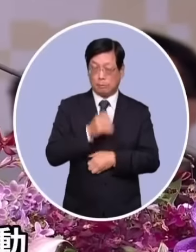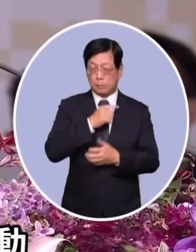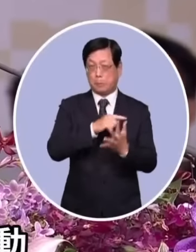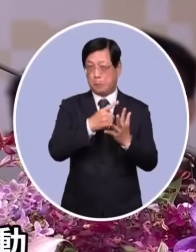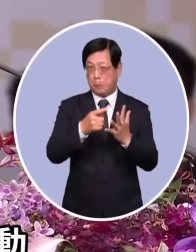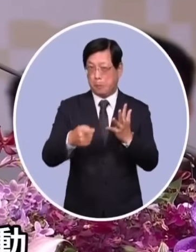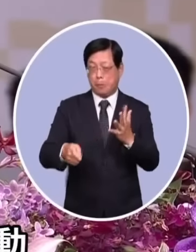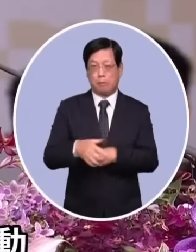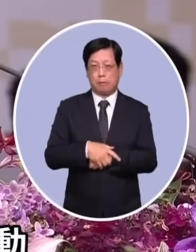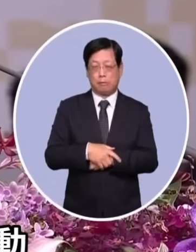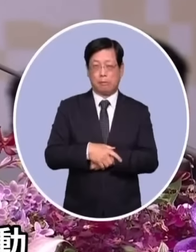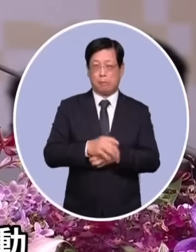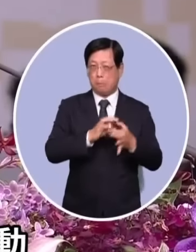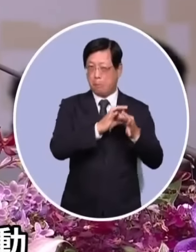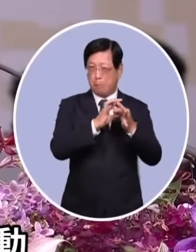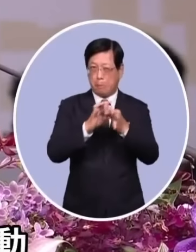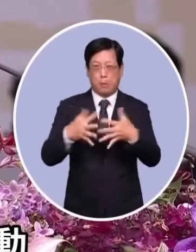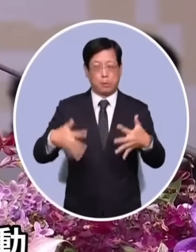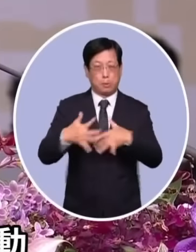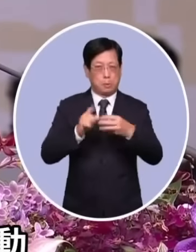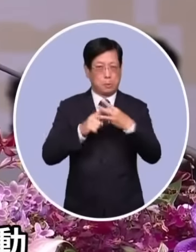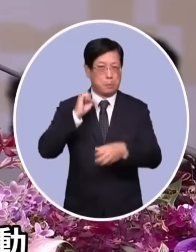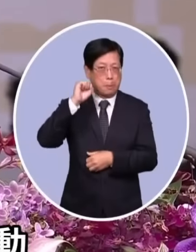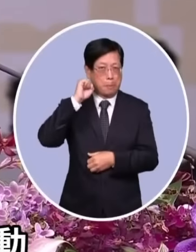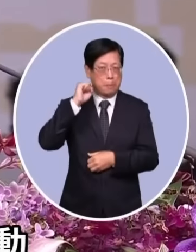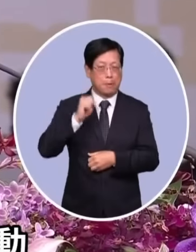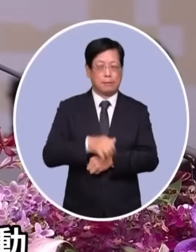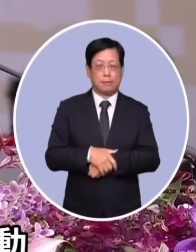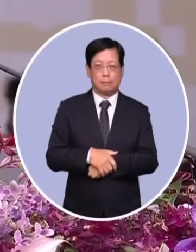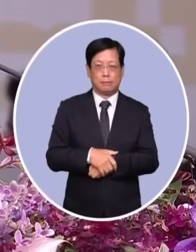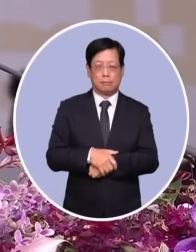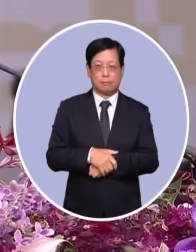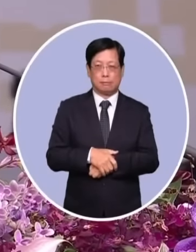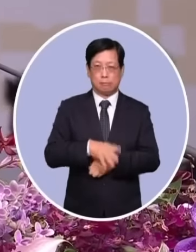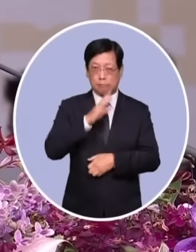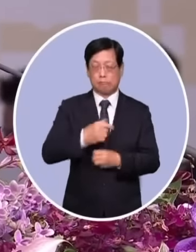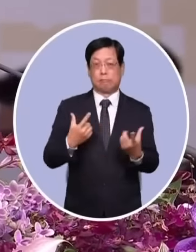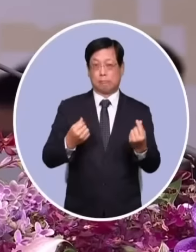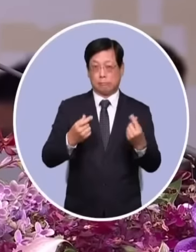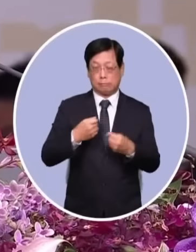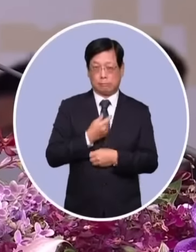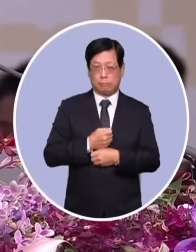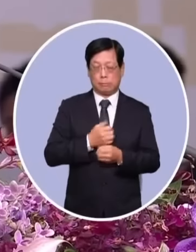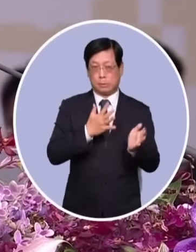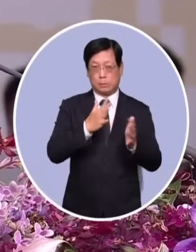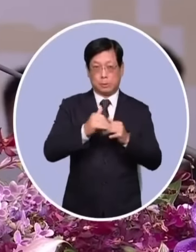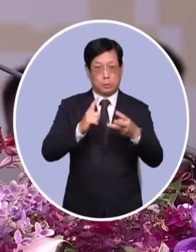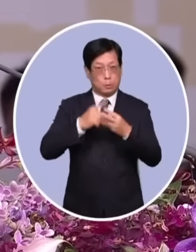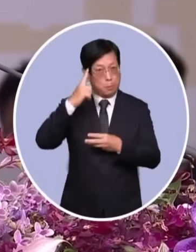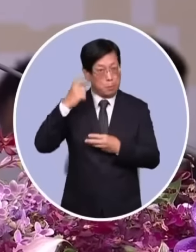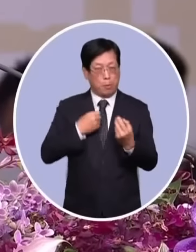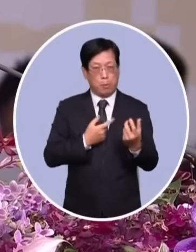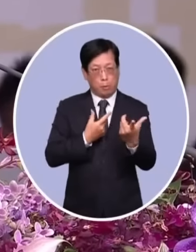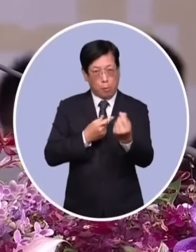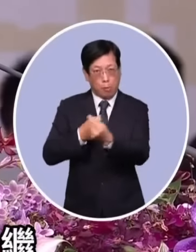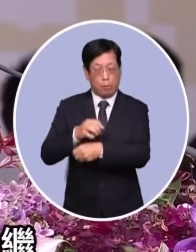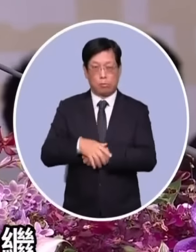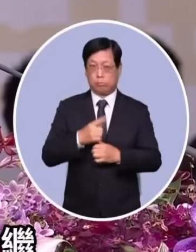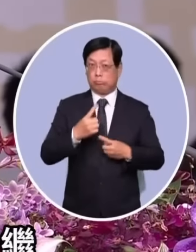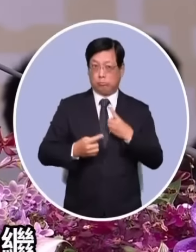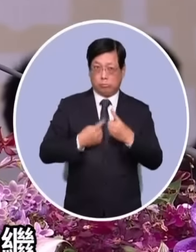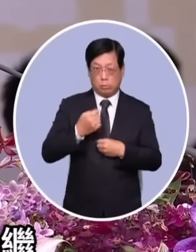后一连串的民主运动，一批批同样怀有民主梦想、自